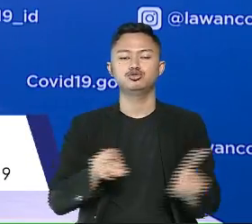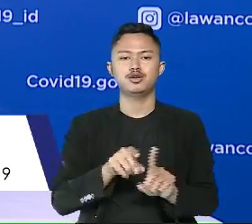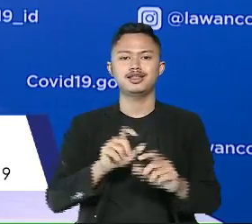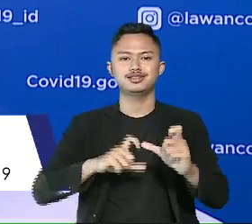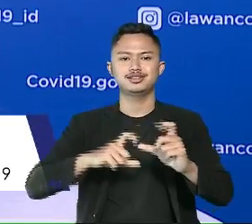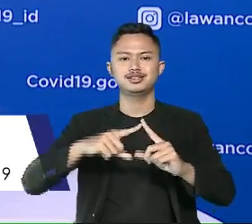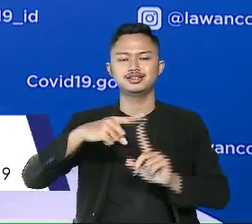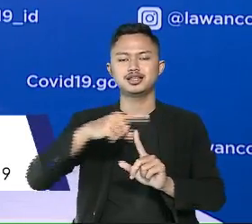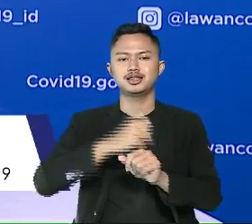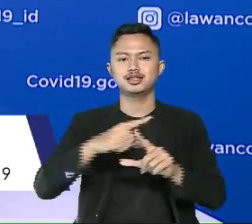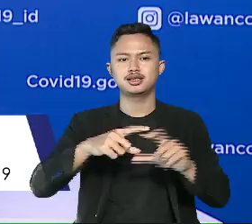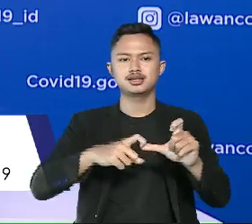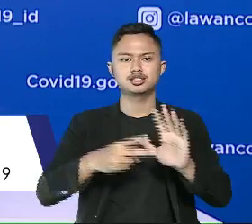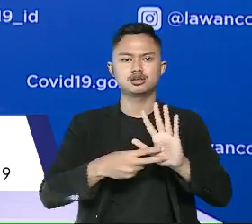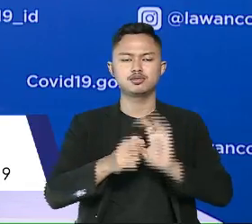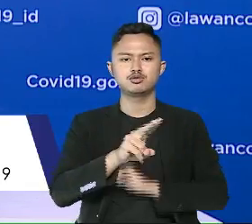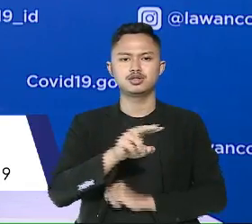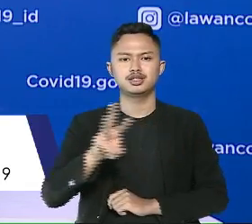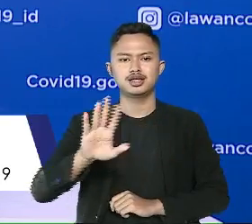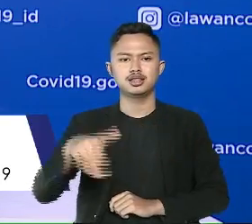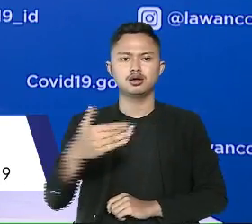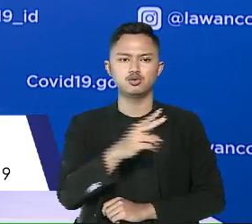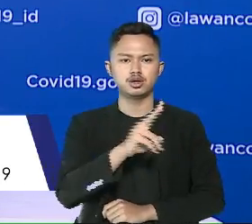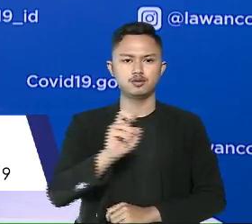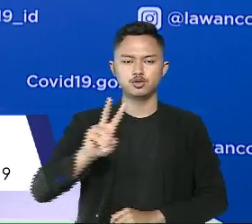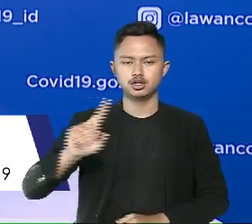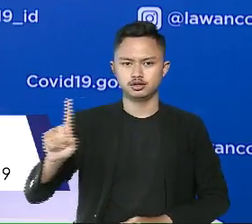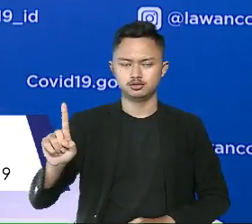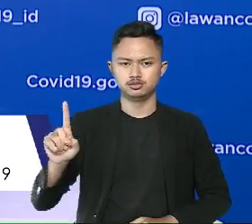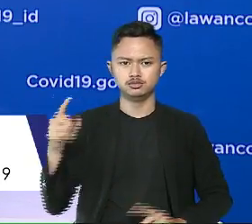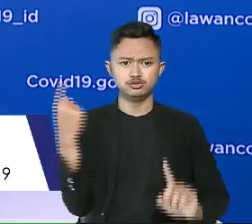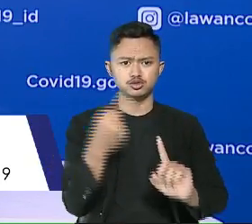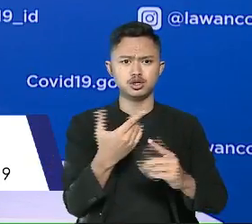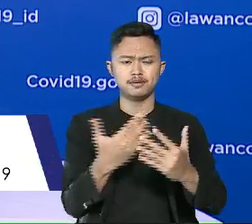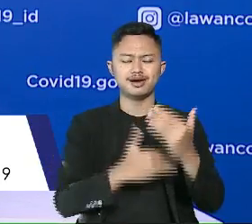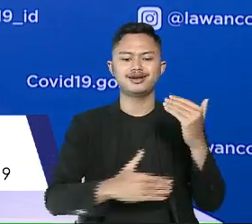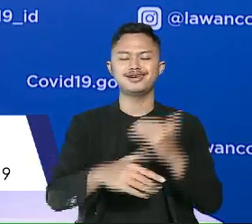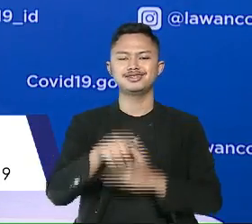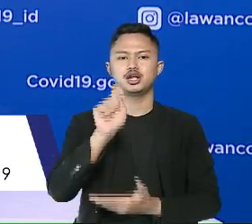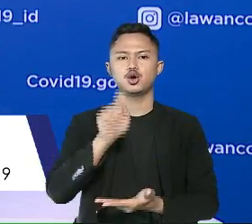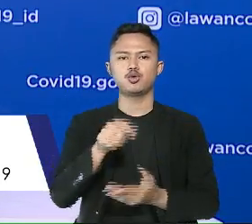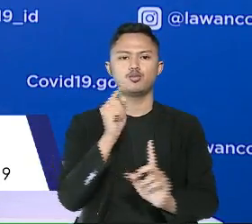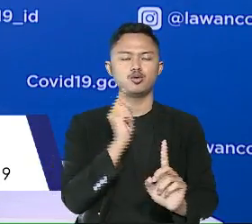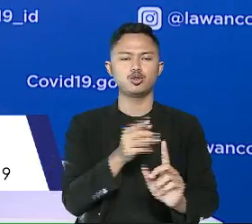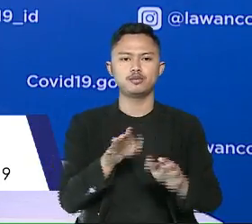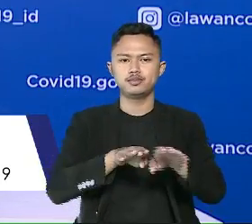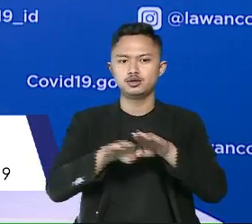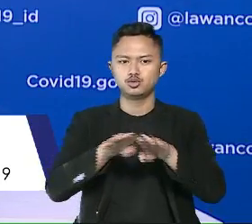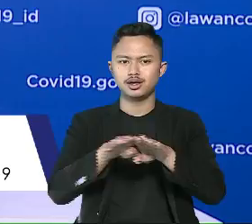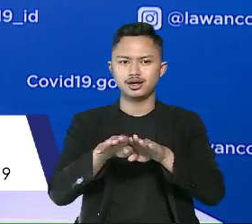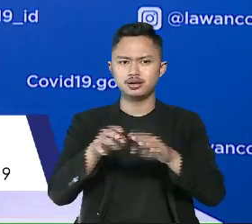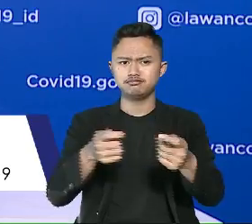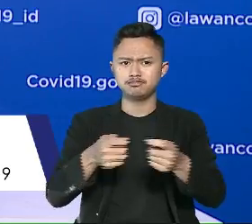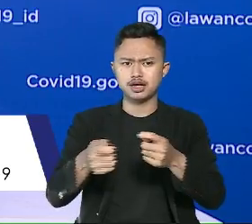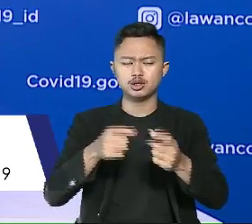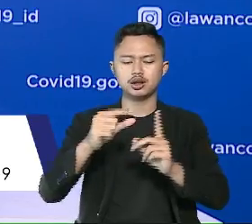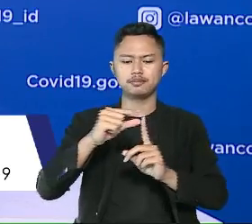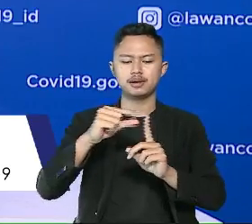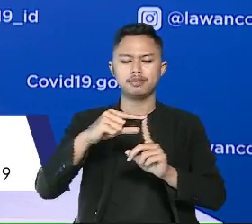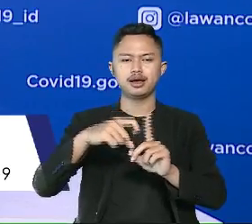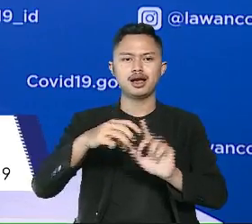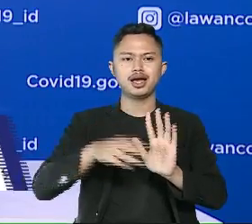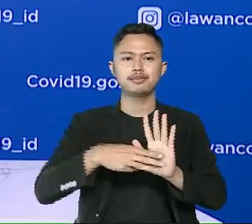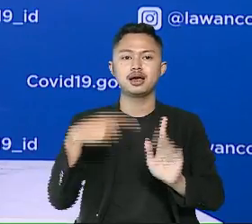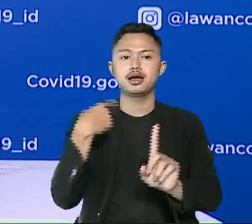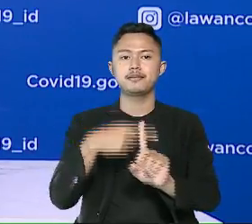nomor 22 tahun 2021 sebagai dasar hukum penyesuaian pengaturan PPKM